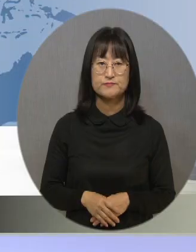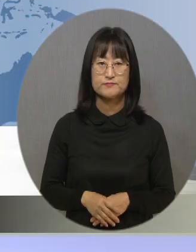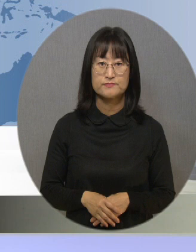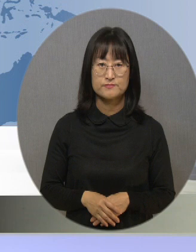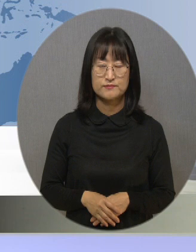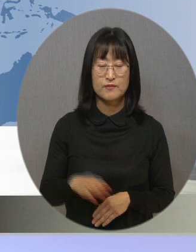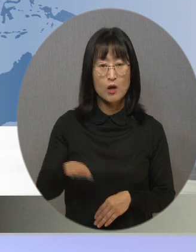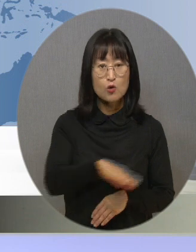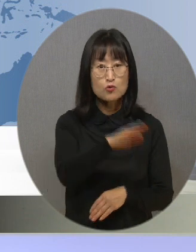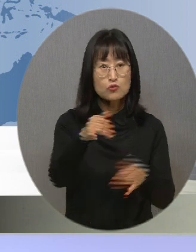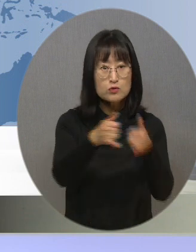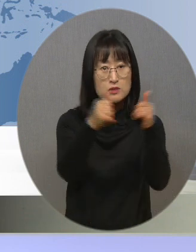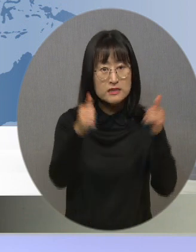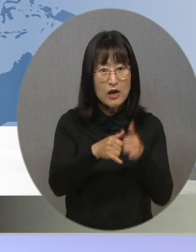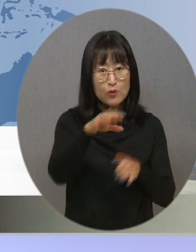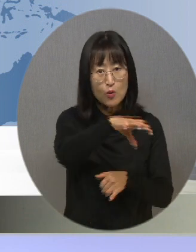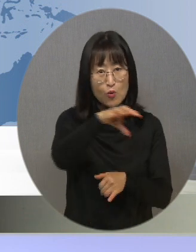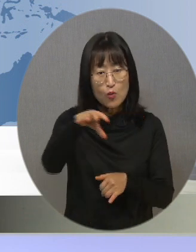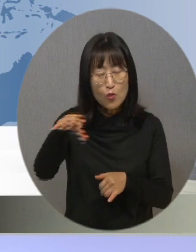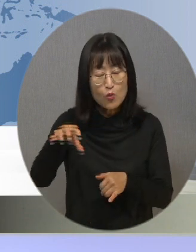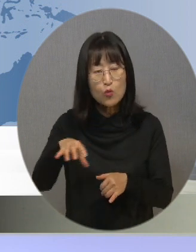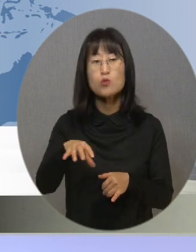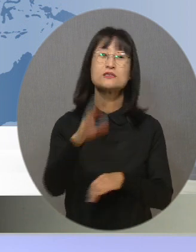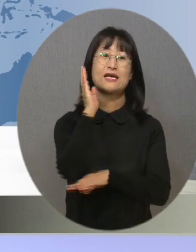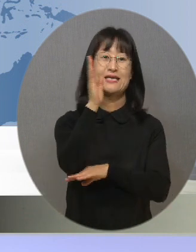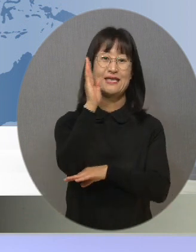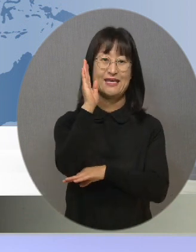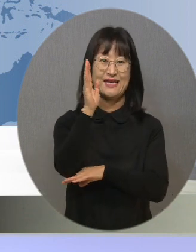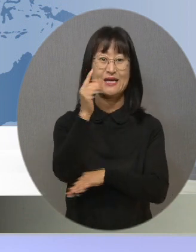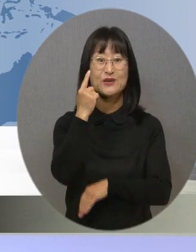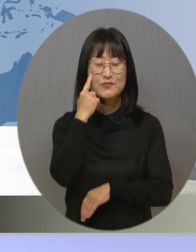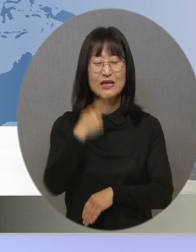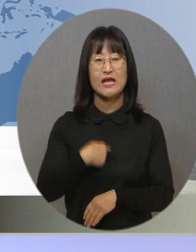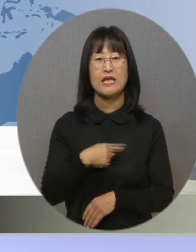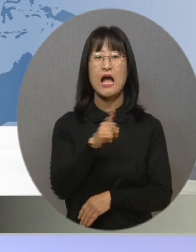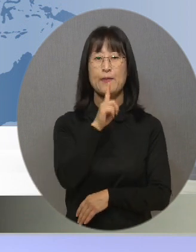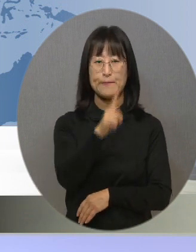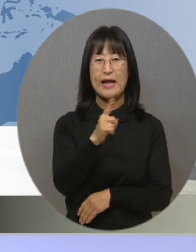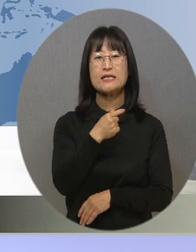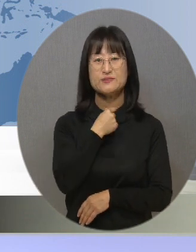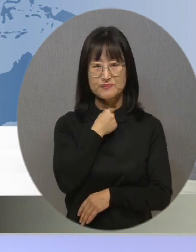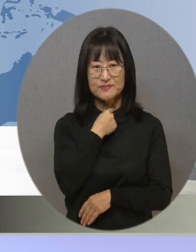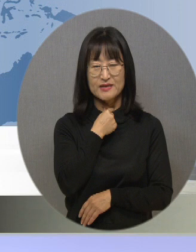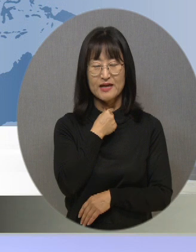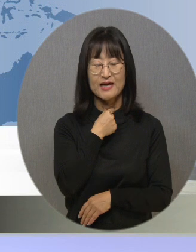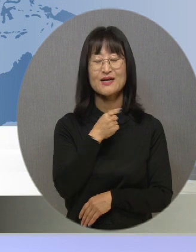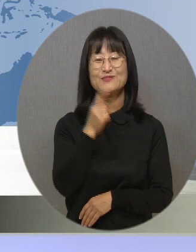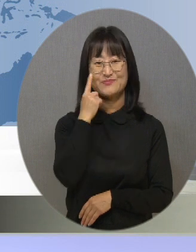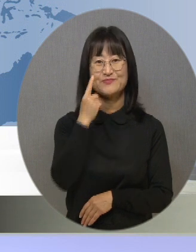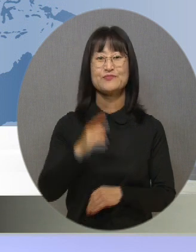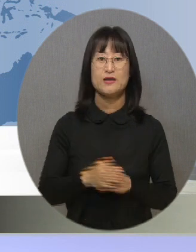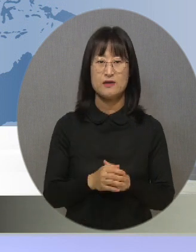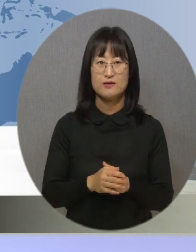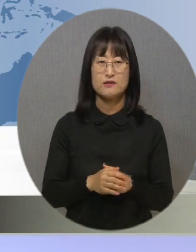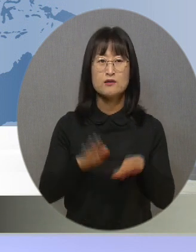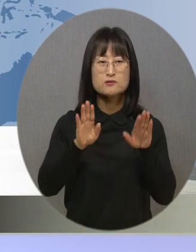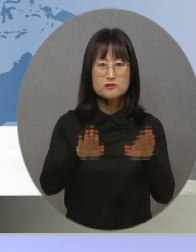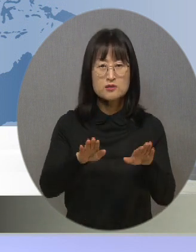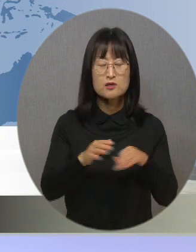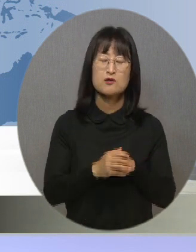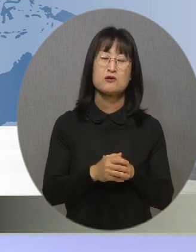우리 사회 곳곳의 이야기를 사연과 제보로 직접 만나보는 나도 말 좀 합시답니다. 무인 점포가